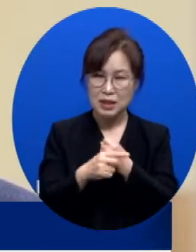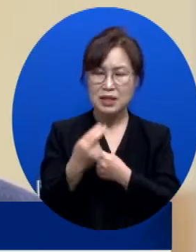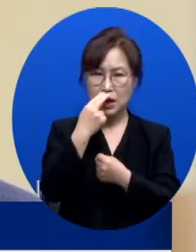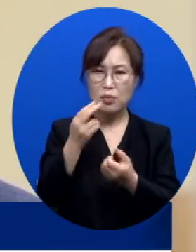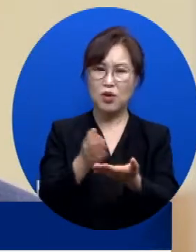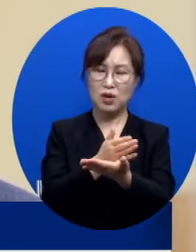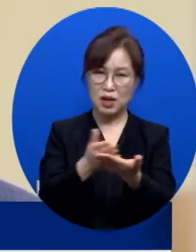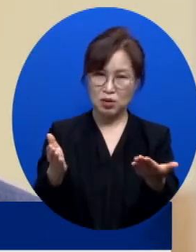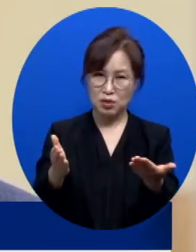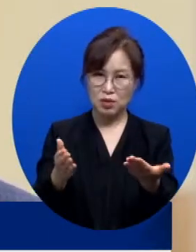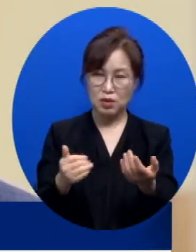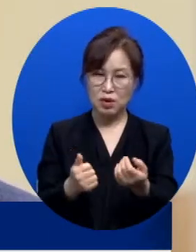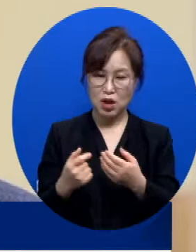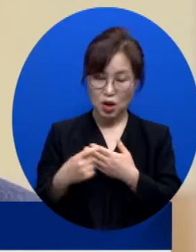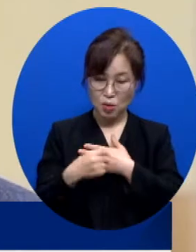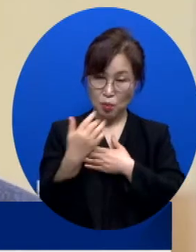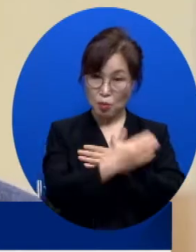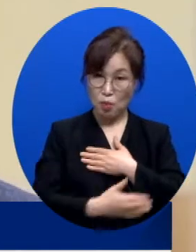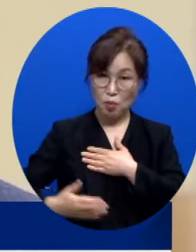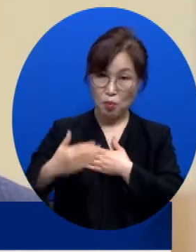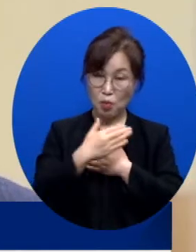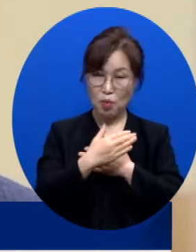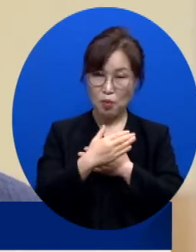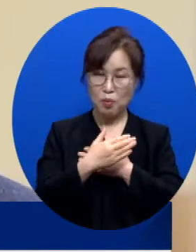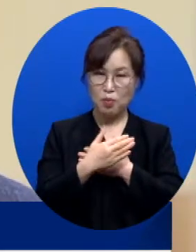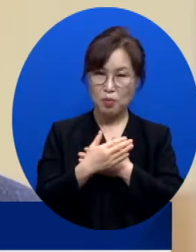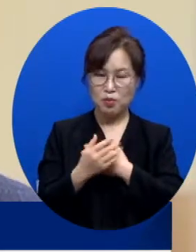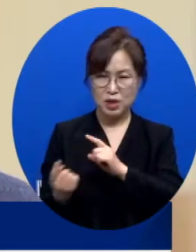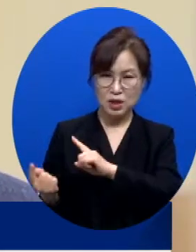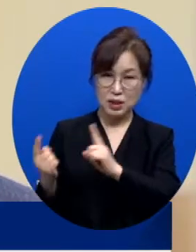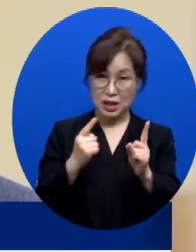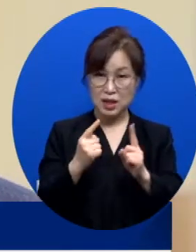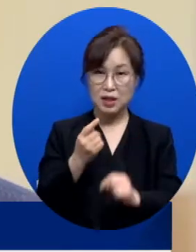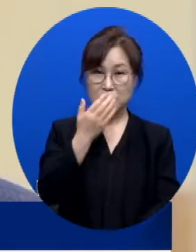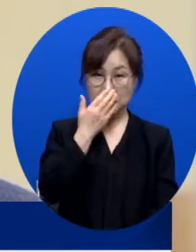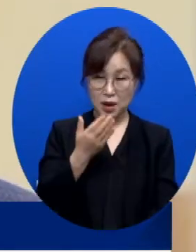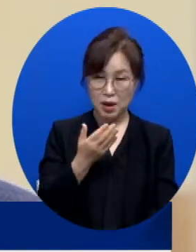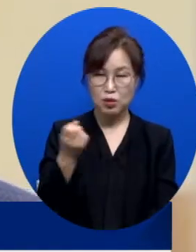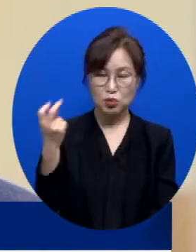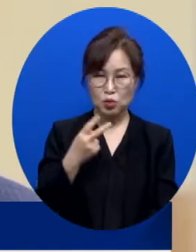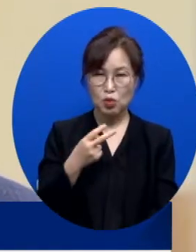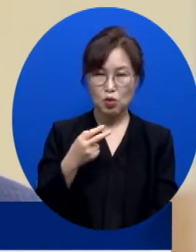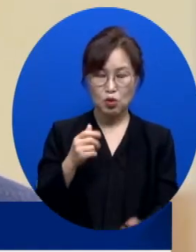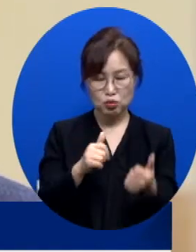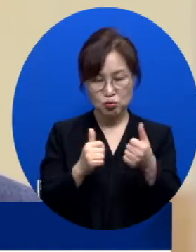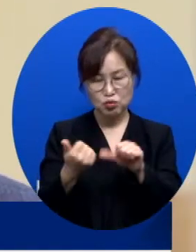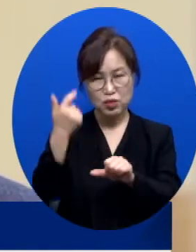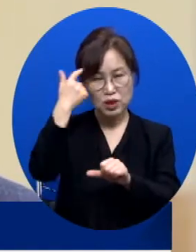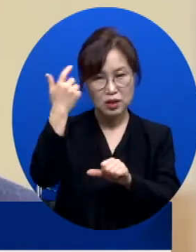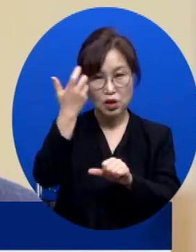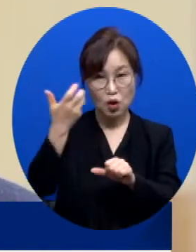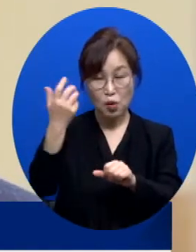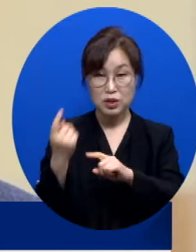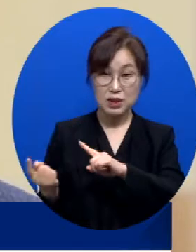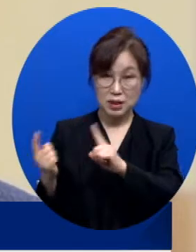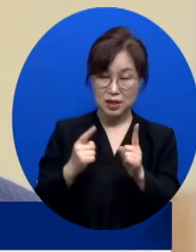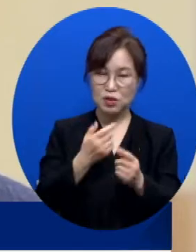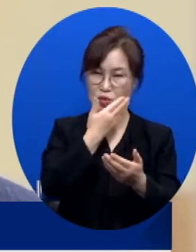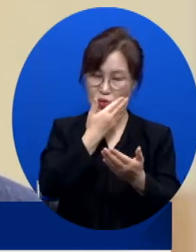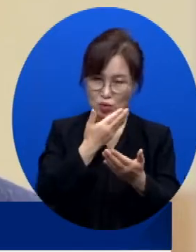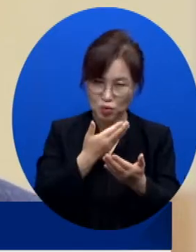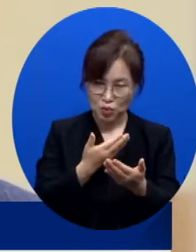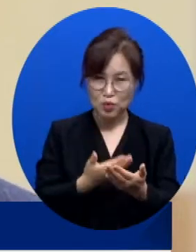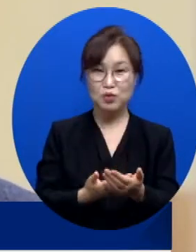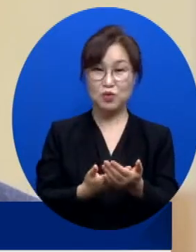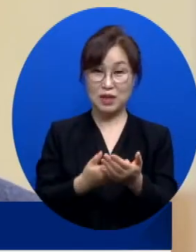통해 육신의 생명을 살릴 뿐만 아니라 죽어가는 영혼을 살리는 소중한